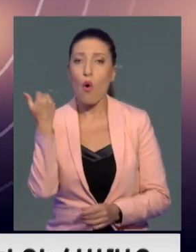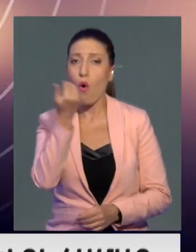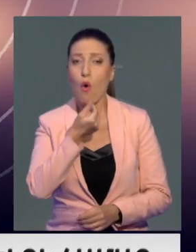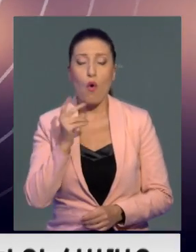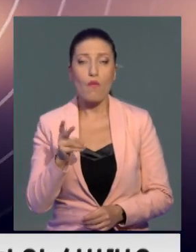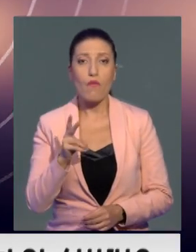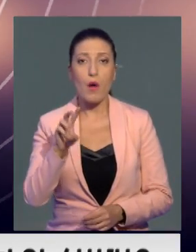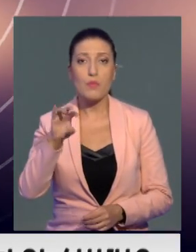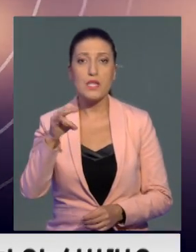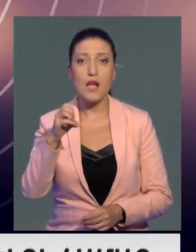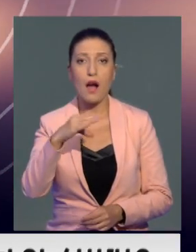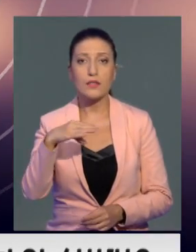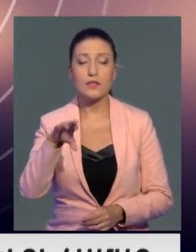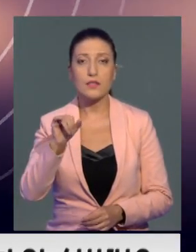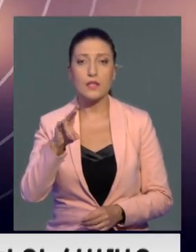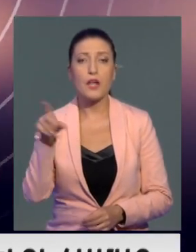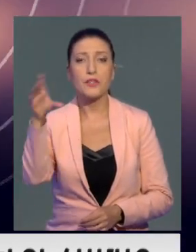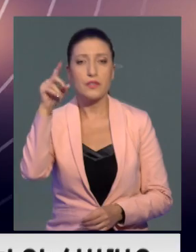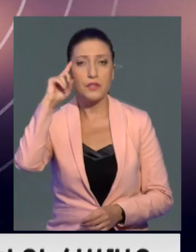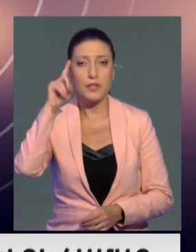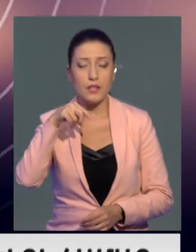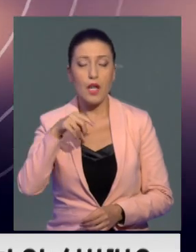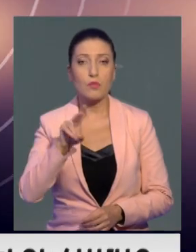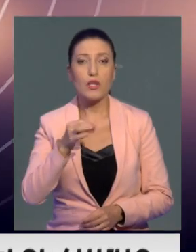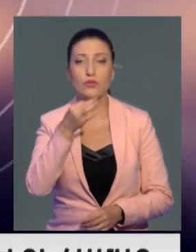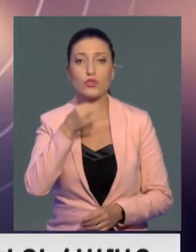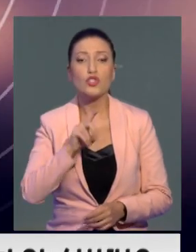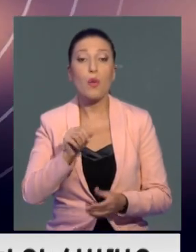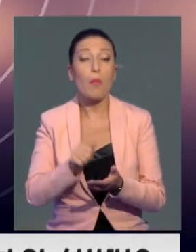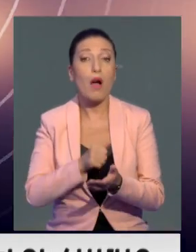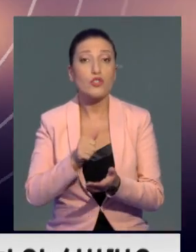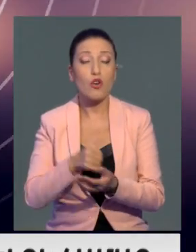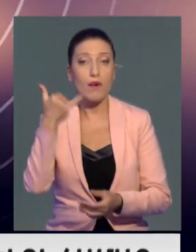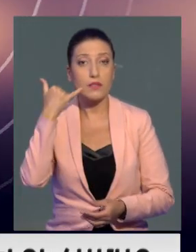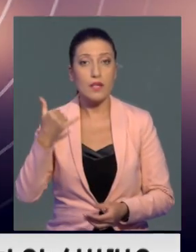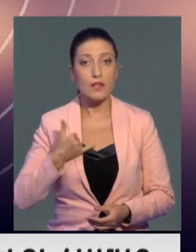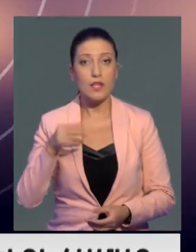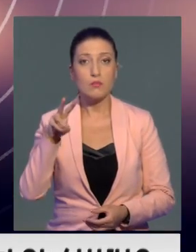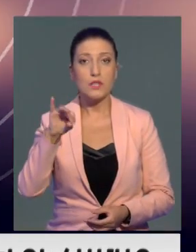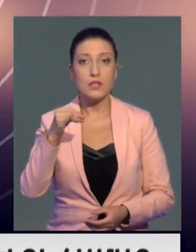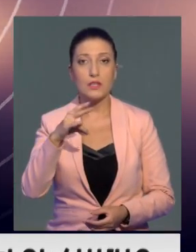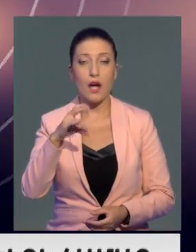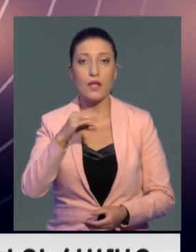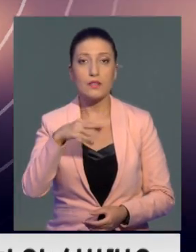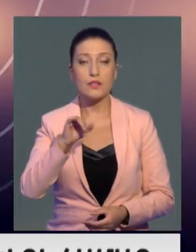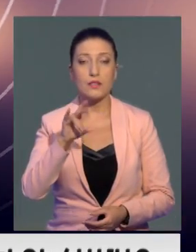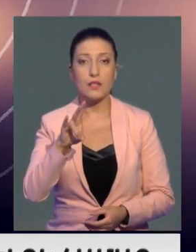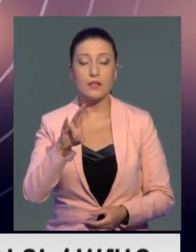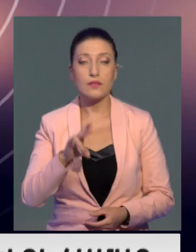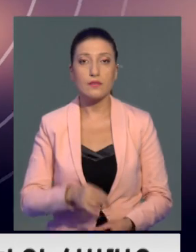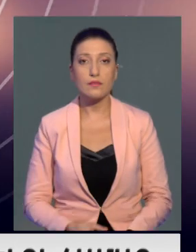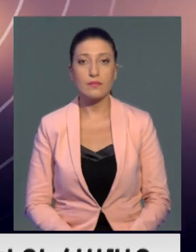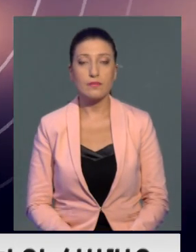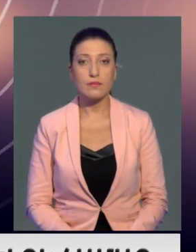իրանք չէին իմանում ինչ պատճառով զանգել ինձ Մինասյանը։ Եվ ով էր Մինասյանը։